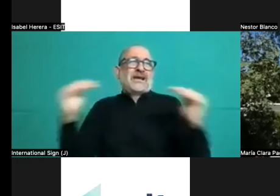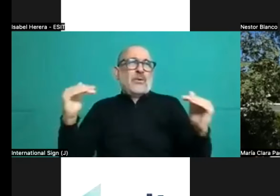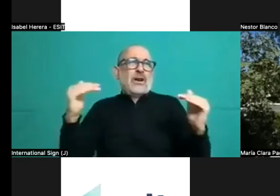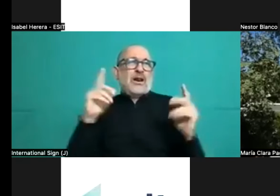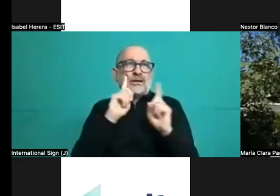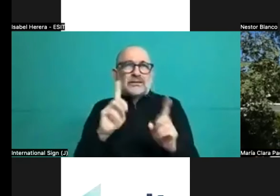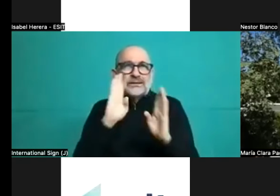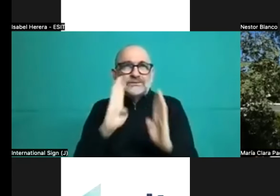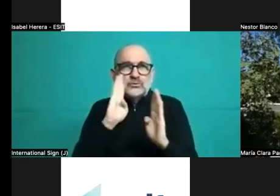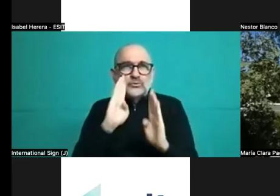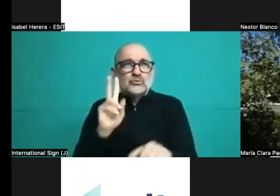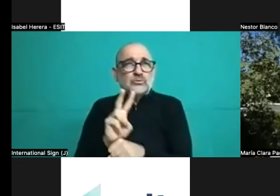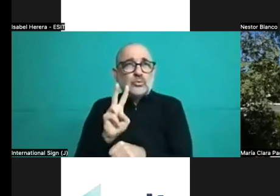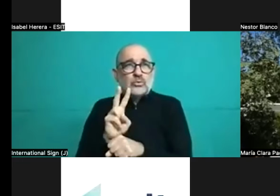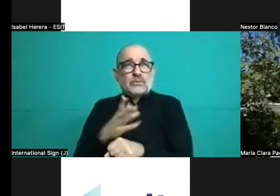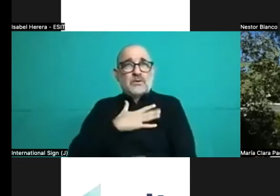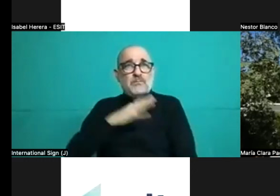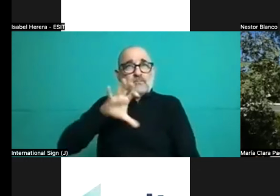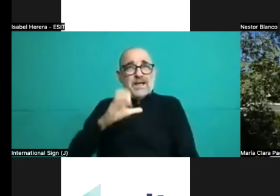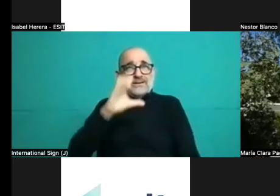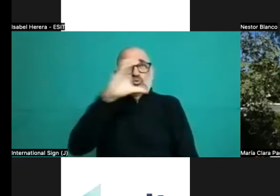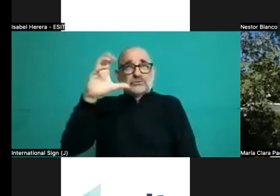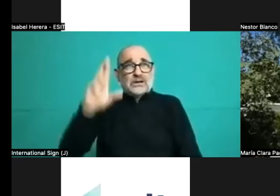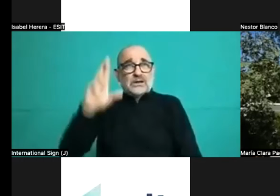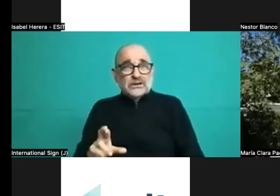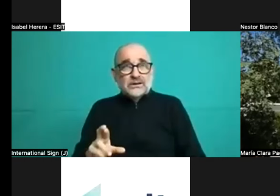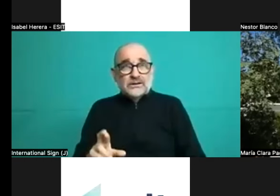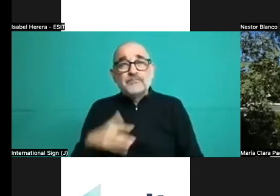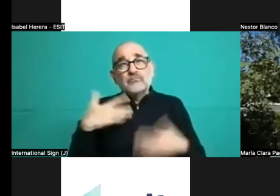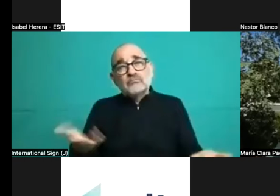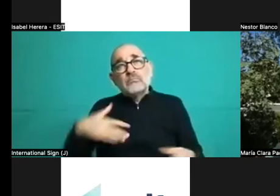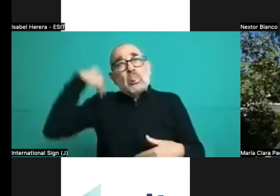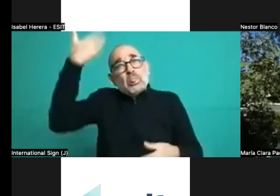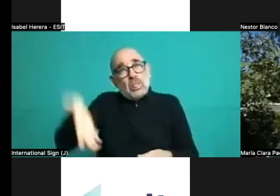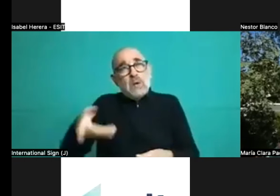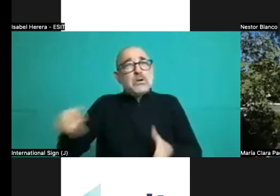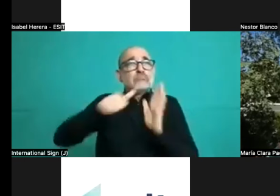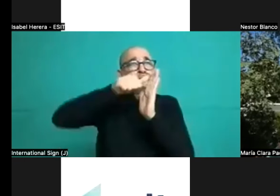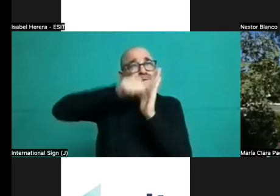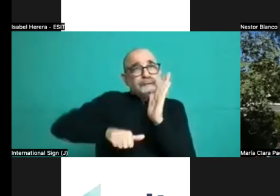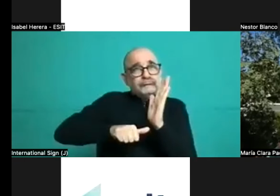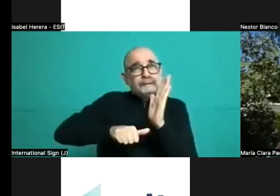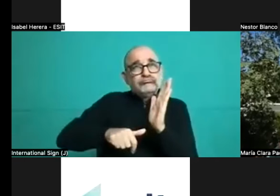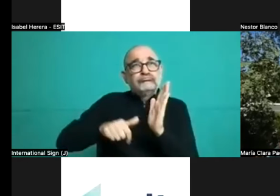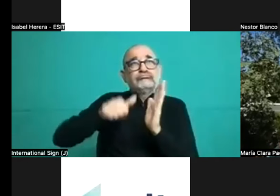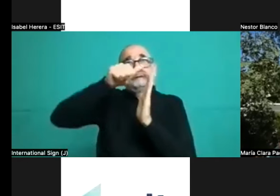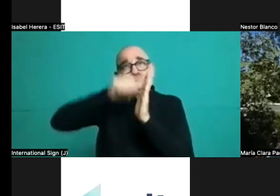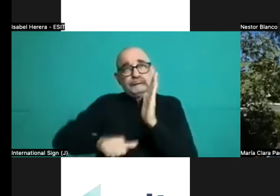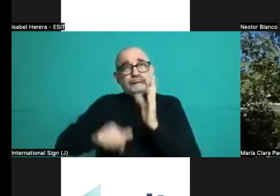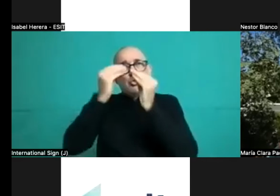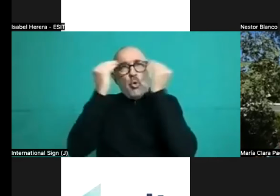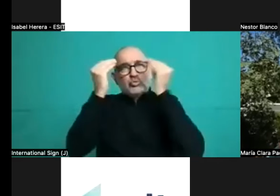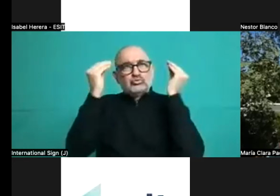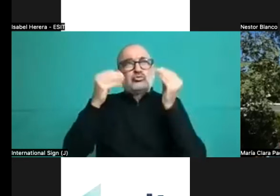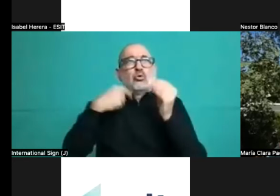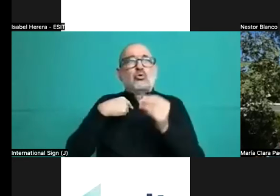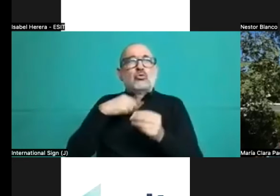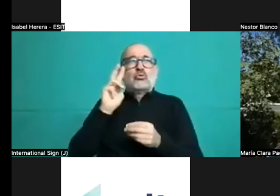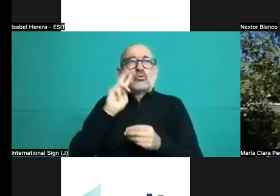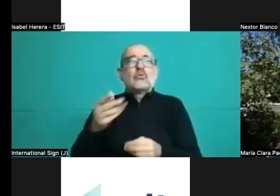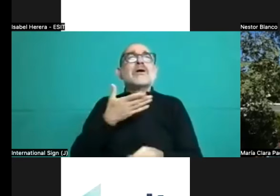d'amygdale, c'était une procédure chirurgique quelconque, simple, on va dire.